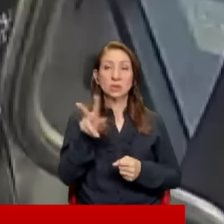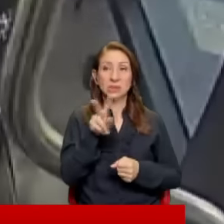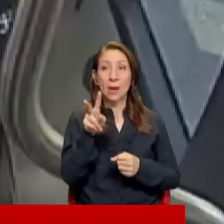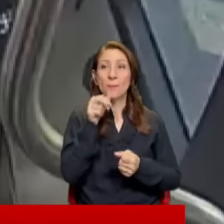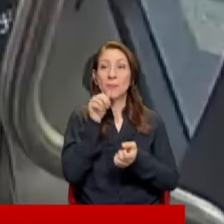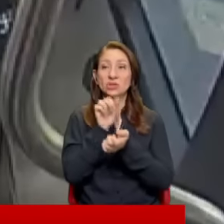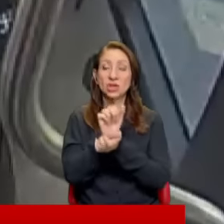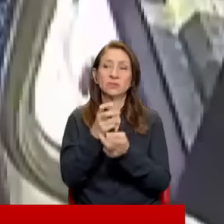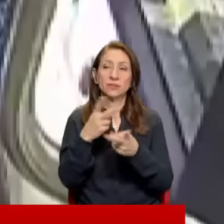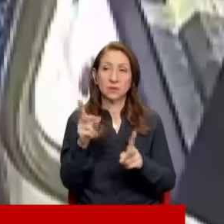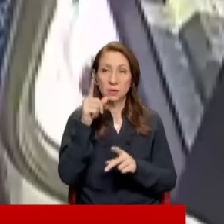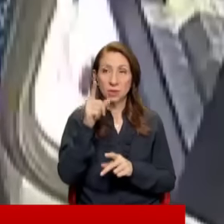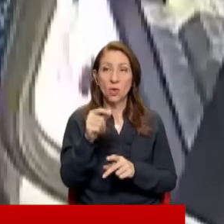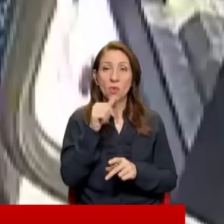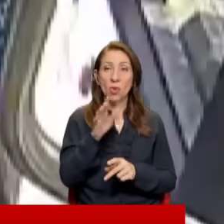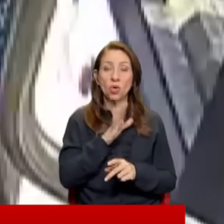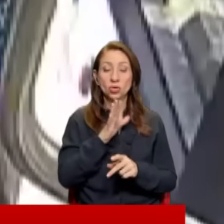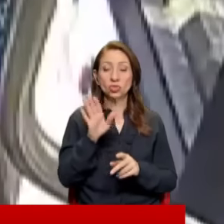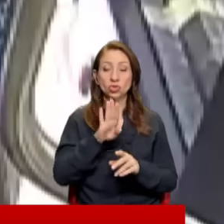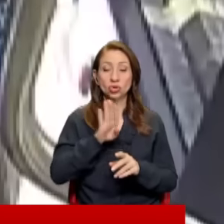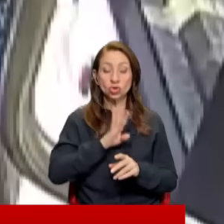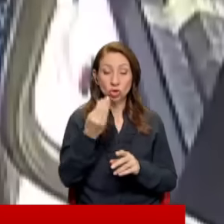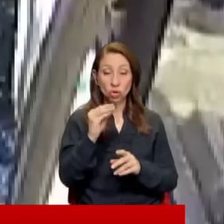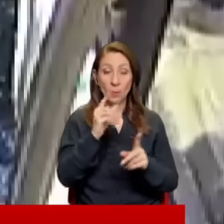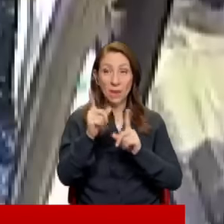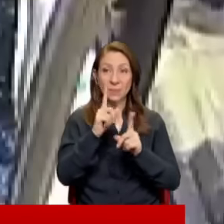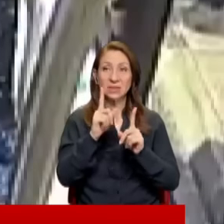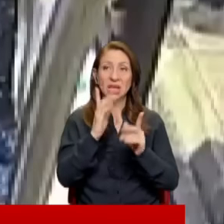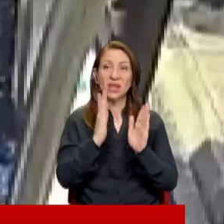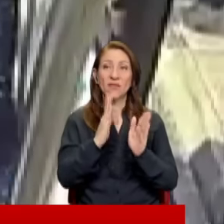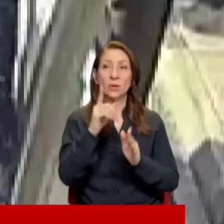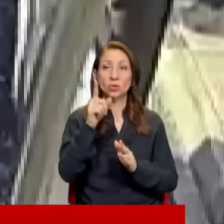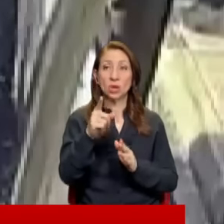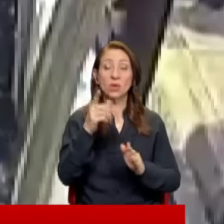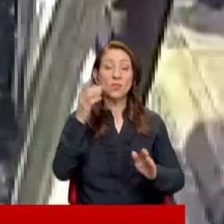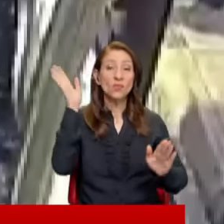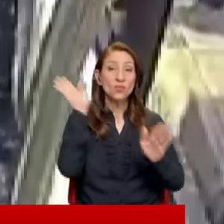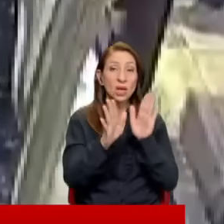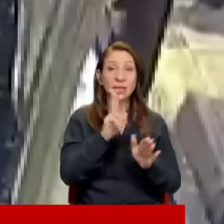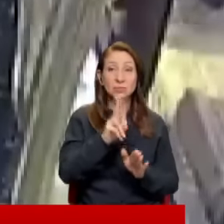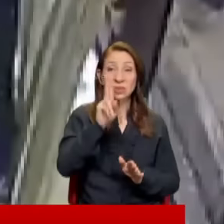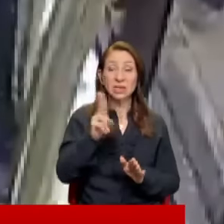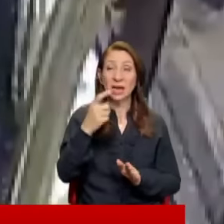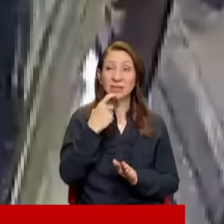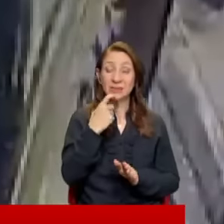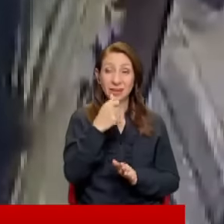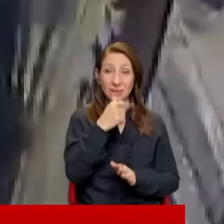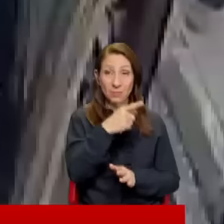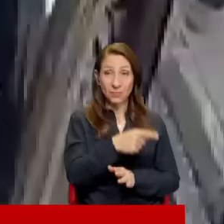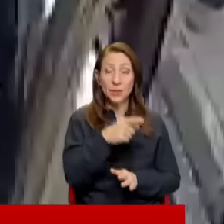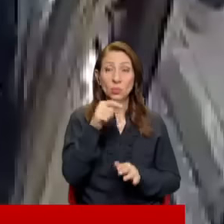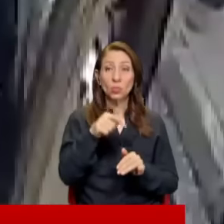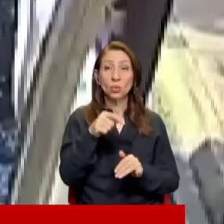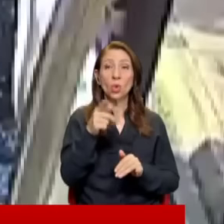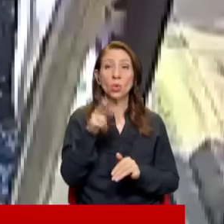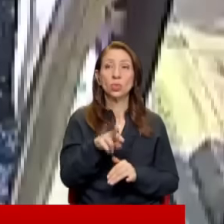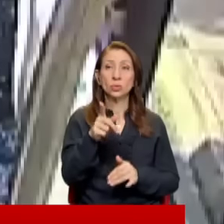cezaevinden tahliye oldu oğlunun çocuk mahkemesinde davası sürüyordu darp edilen 77 yaşındaki Ramazan Polat bugün